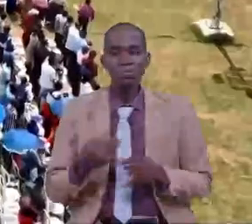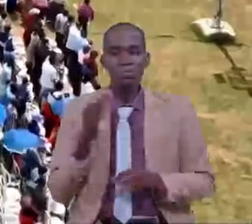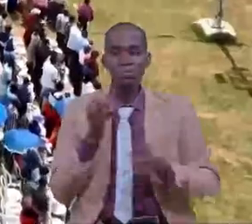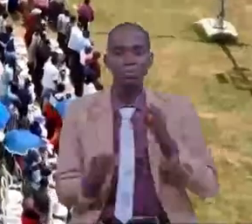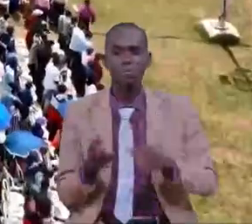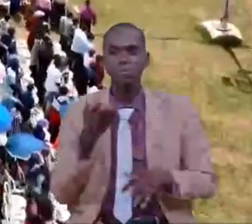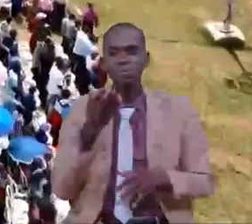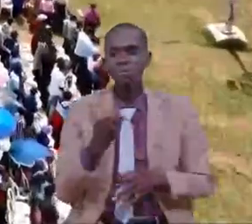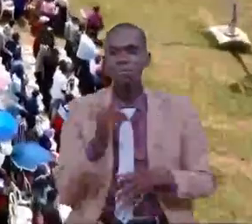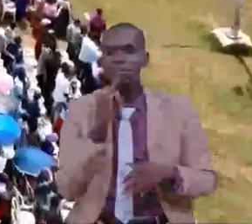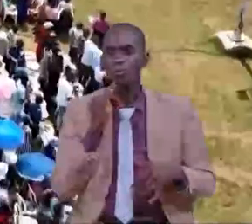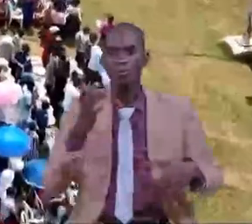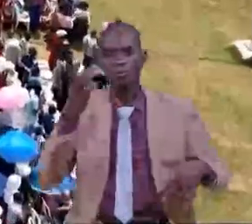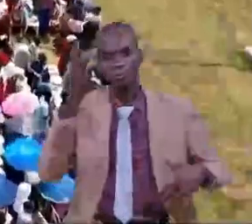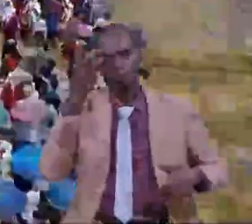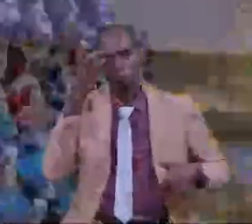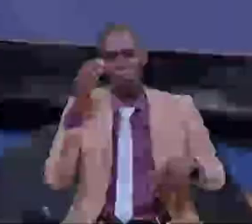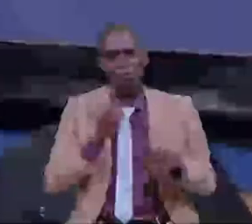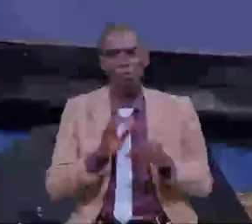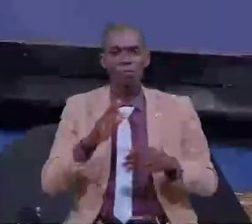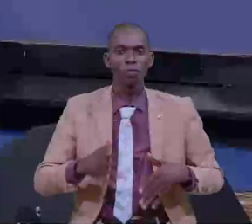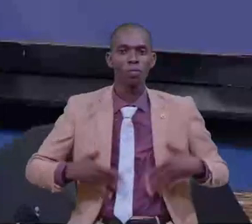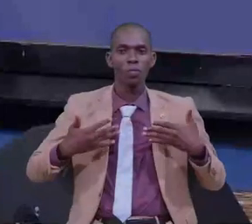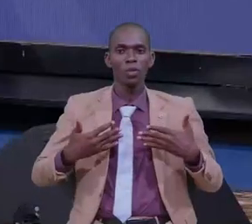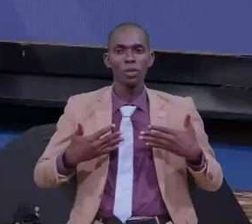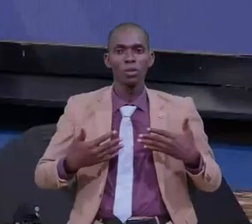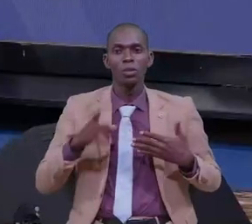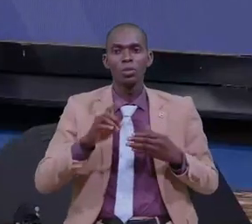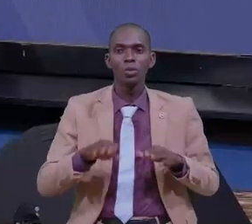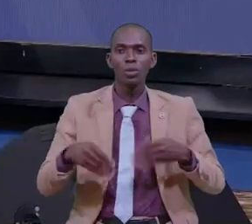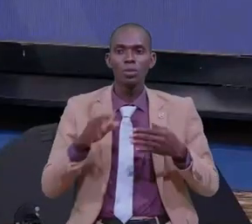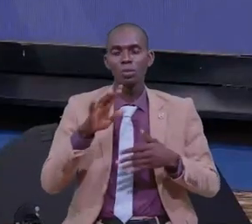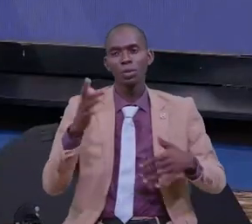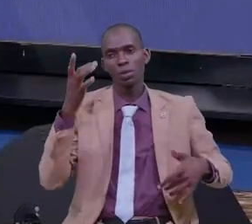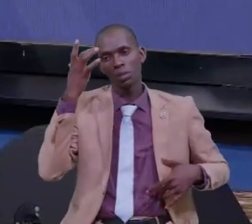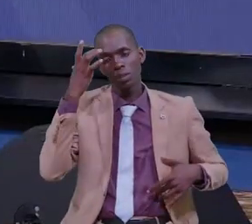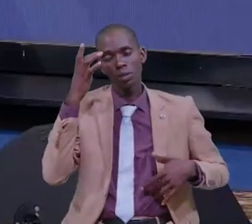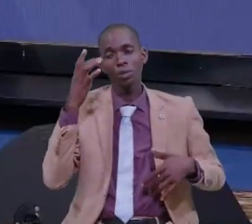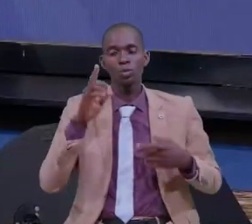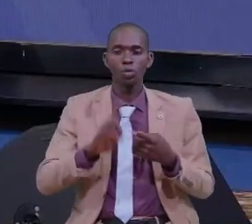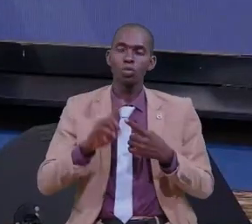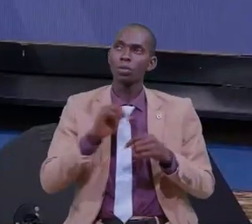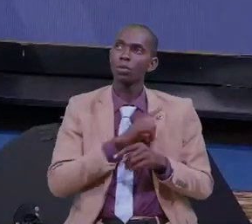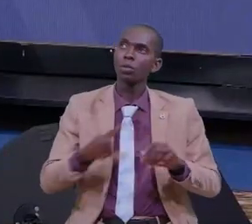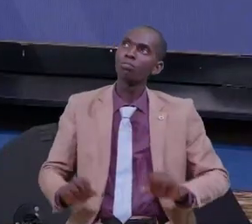Spécial la maladie dans ton corps, dans ta vie. Remets ta maladie au Seigneur.